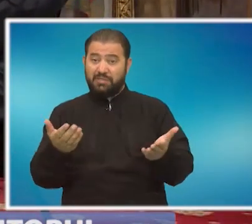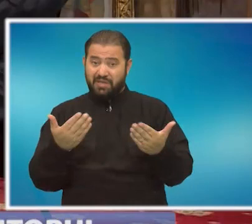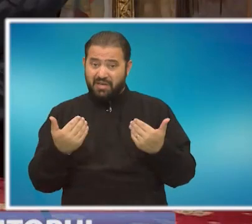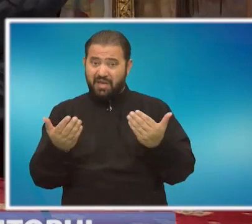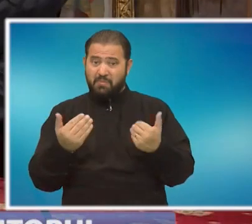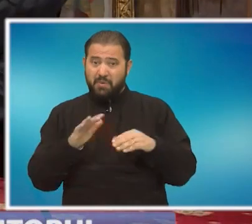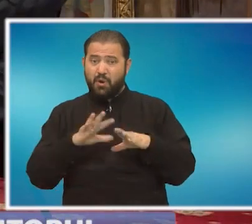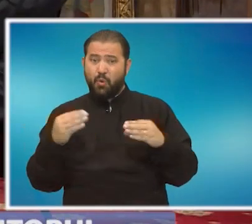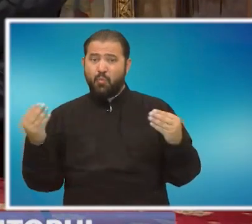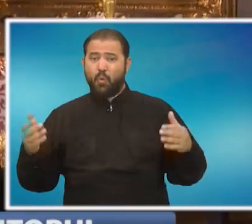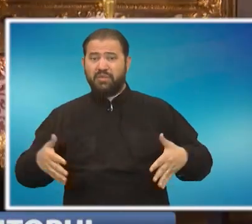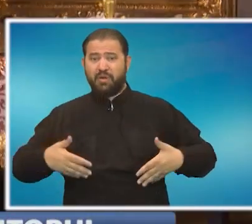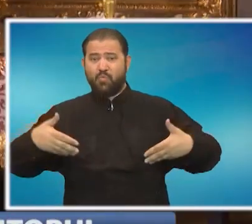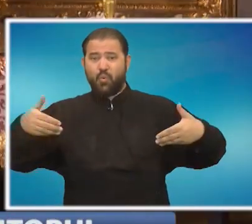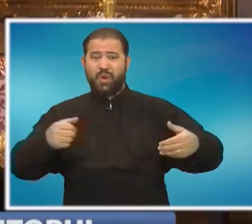cu atâta